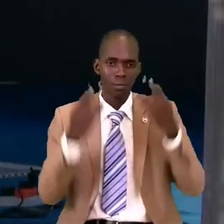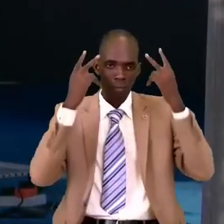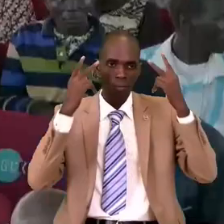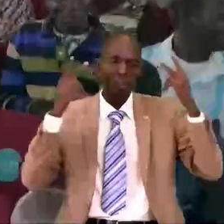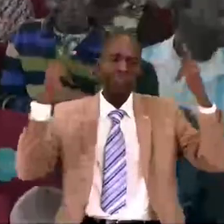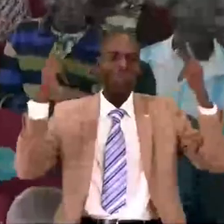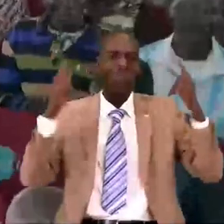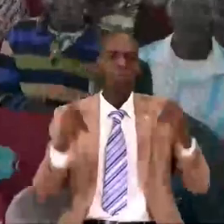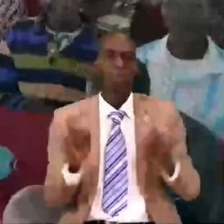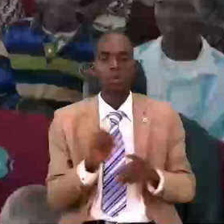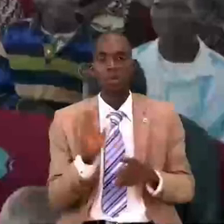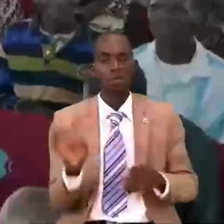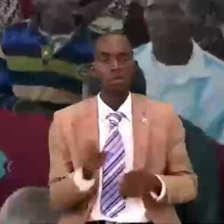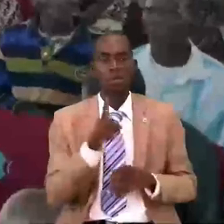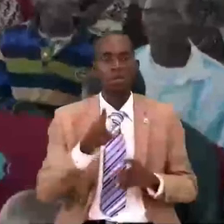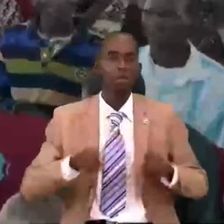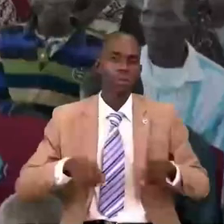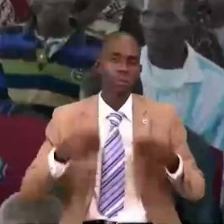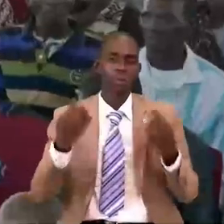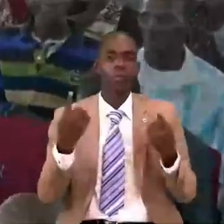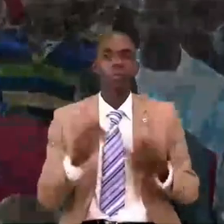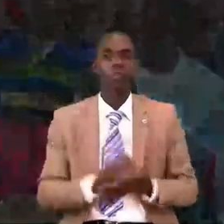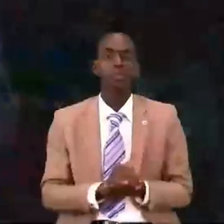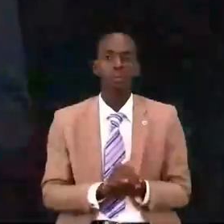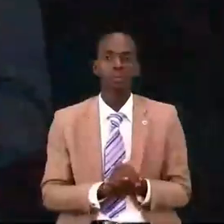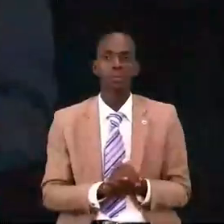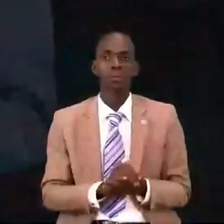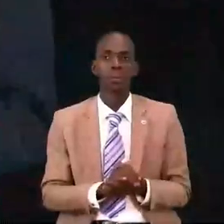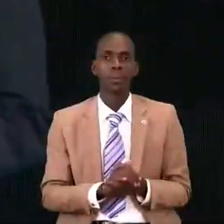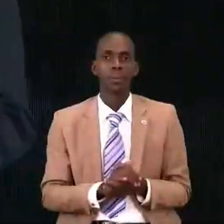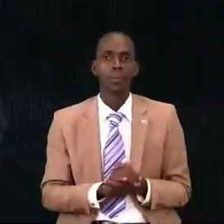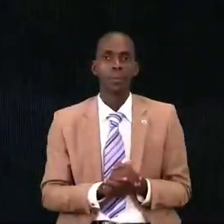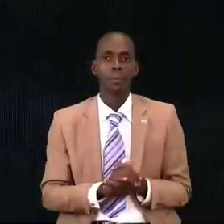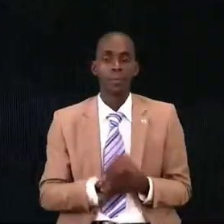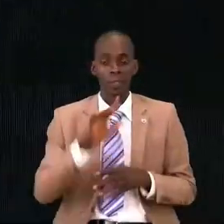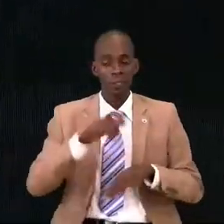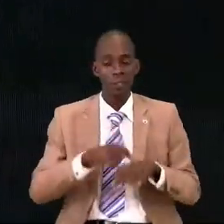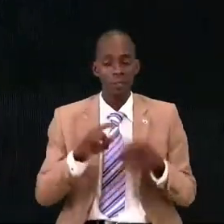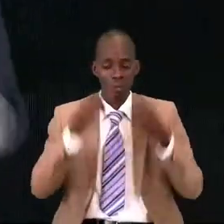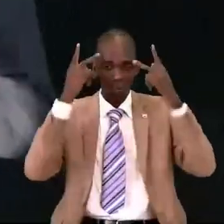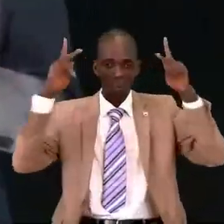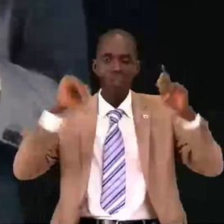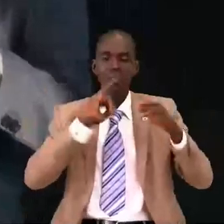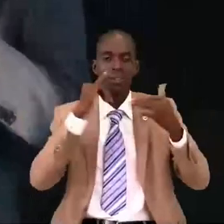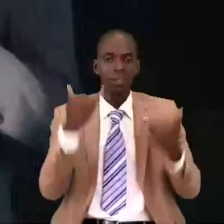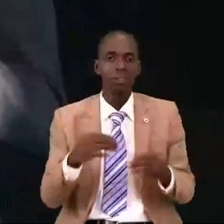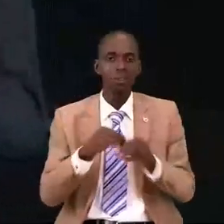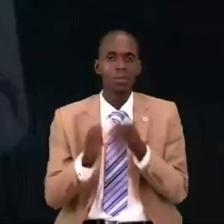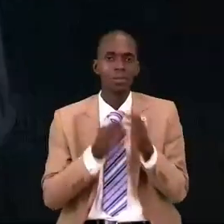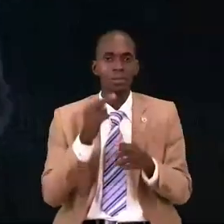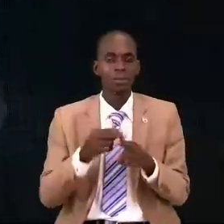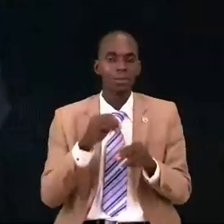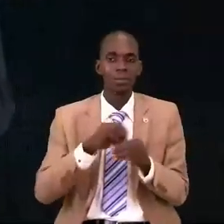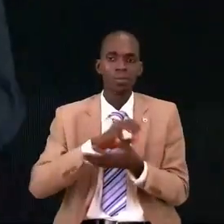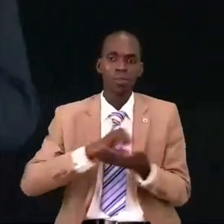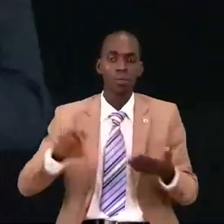Ton heure de prospérer a sonné. Verset 8. Il dit que ce livre de la loi ne